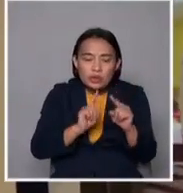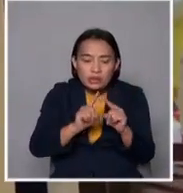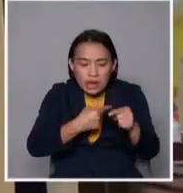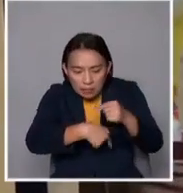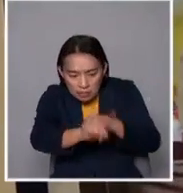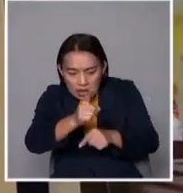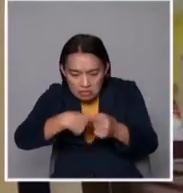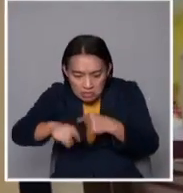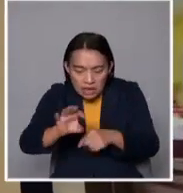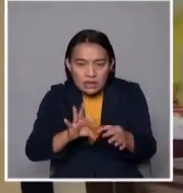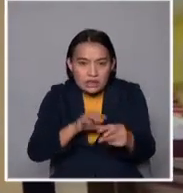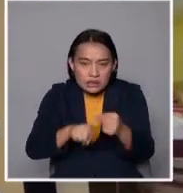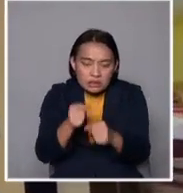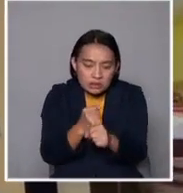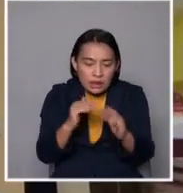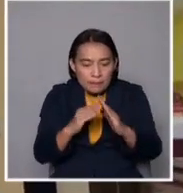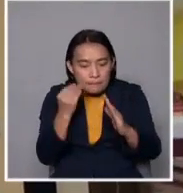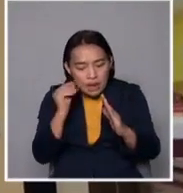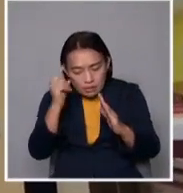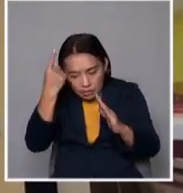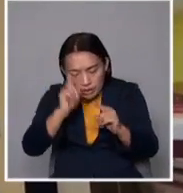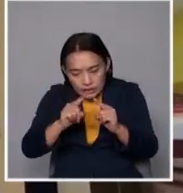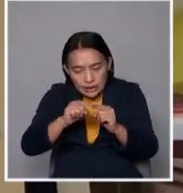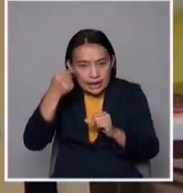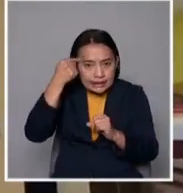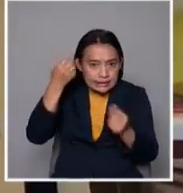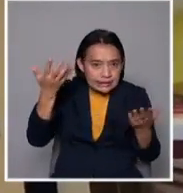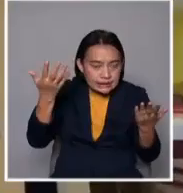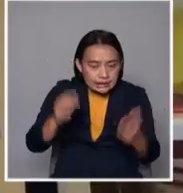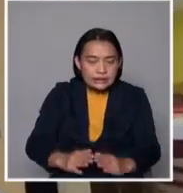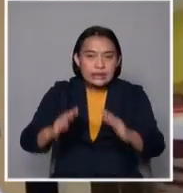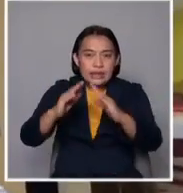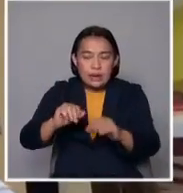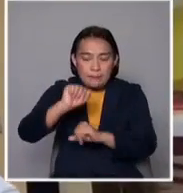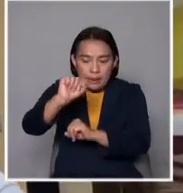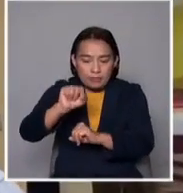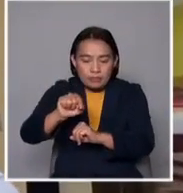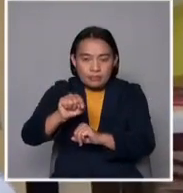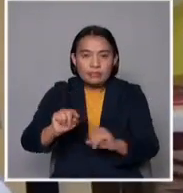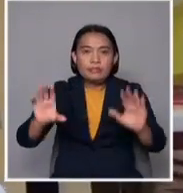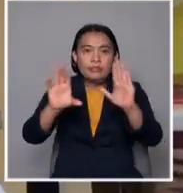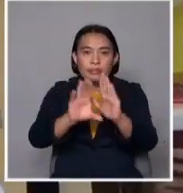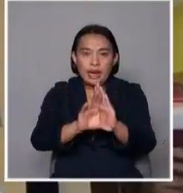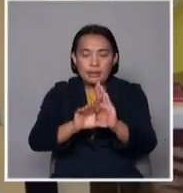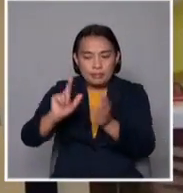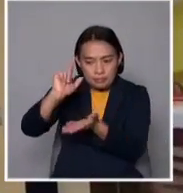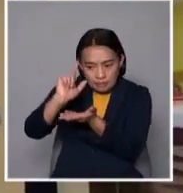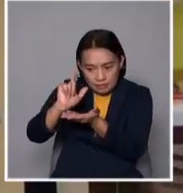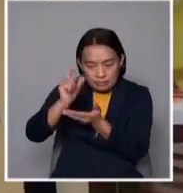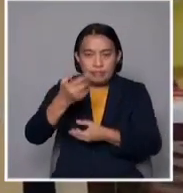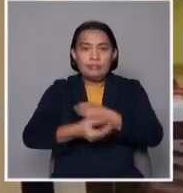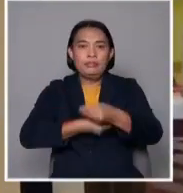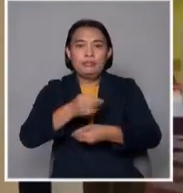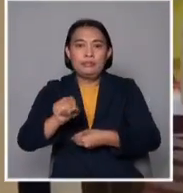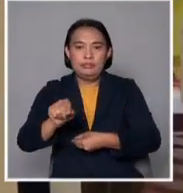ไหนที่ทำใหม่หรือรีโนเวทใหม่ผมว่าน่าจะเป็นที่เขาไปแปะป้ายแล้วก็ใช้รูปเอาเงินมากกว่า เราไปเจอเขาแ